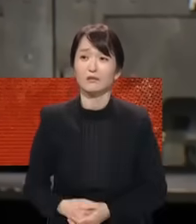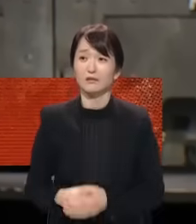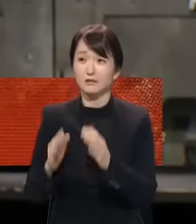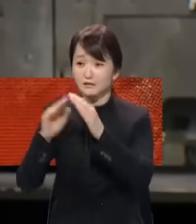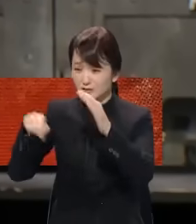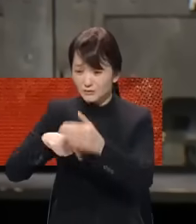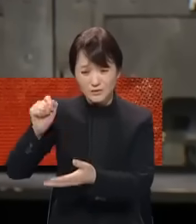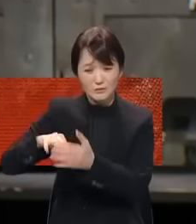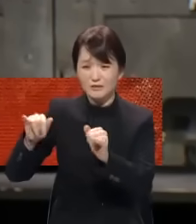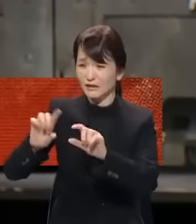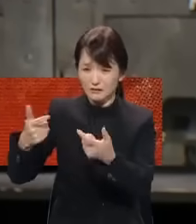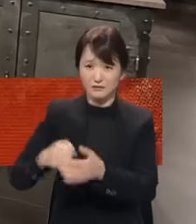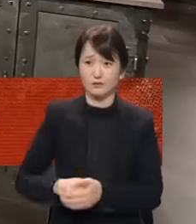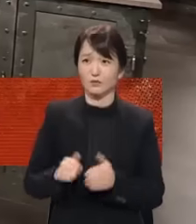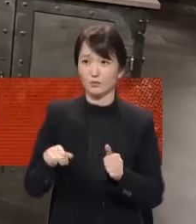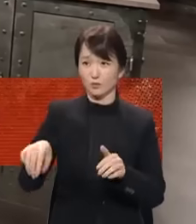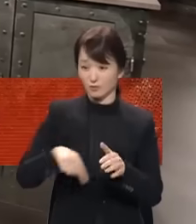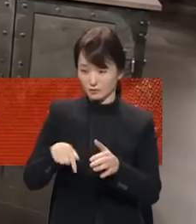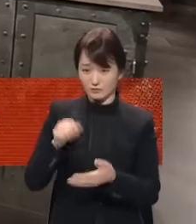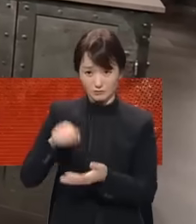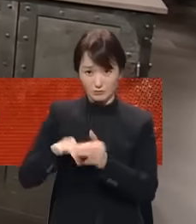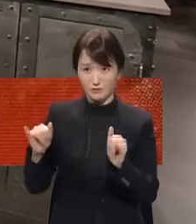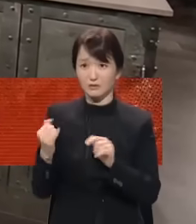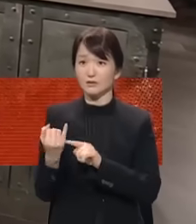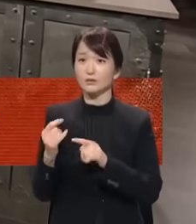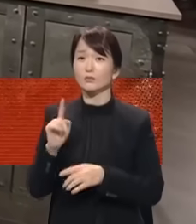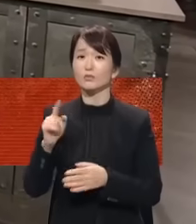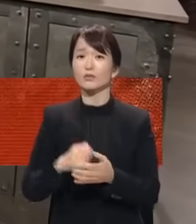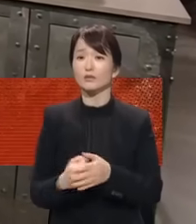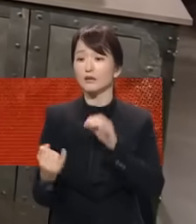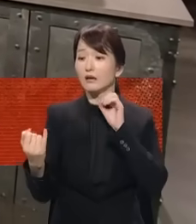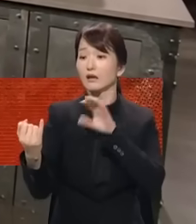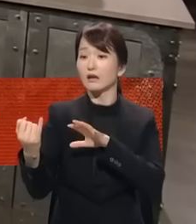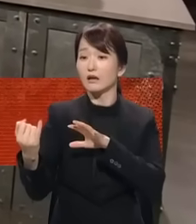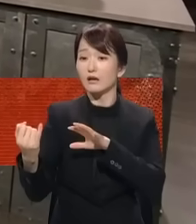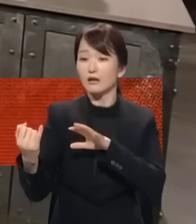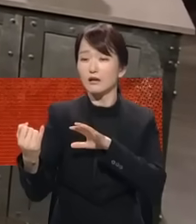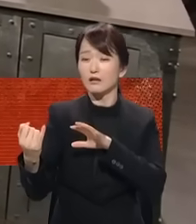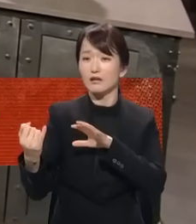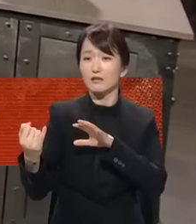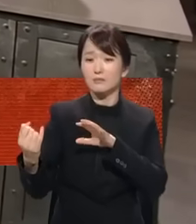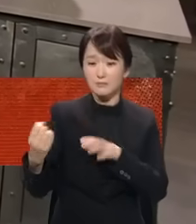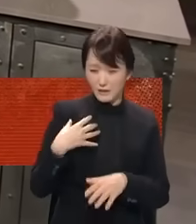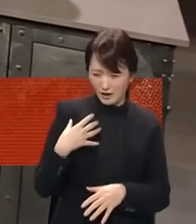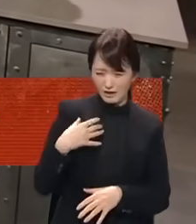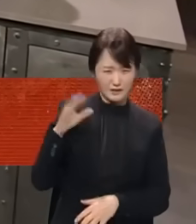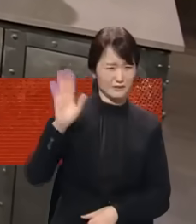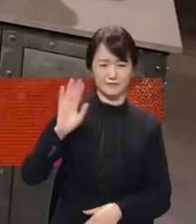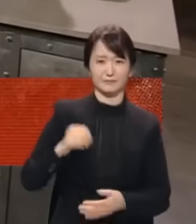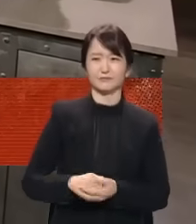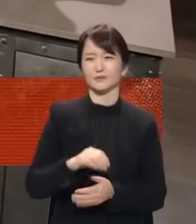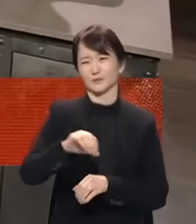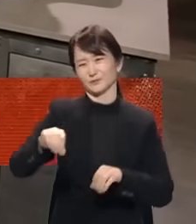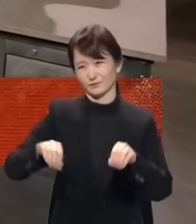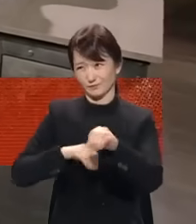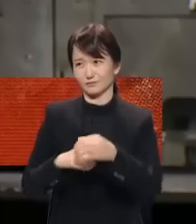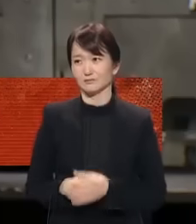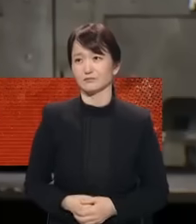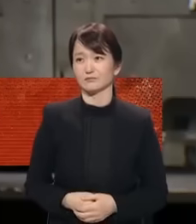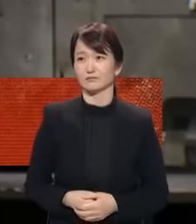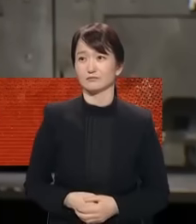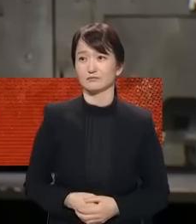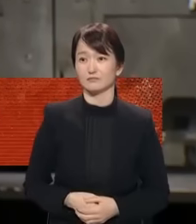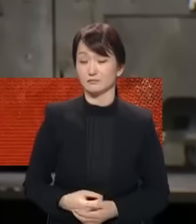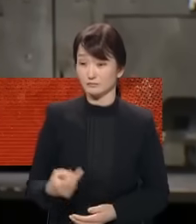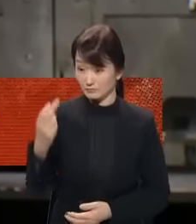집에서도 판사예요? 법정에서도 판사지? 아니, 그래도 뭐라도 뭐라고 탁 얘기하면 다 받아칠 것 같은데. 에이, 그런 거 없습니다. 오히려 딱 그렇게 이야기하세요.